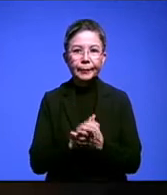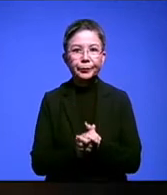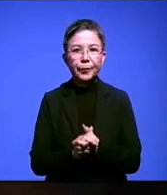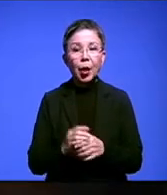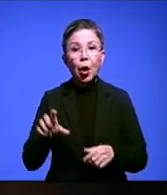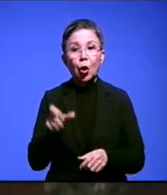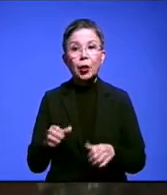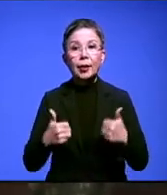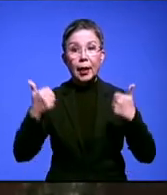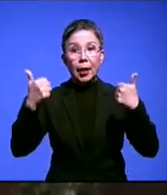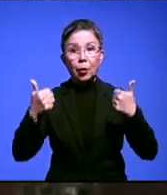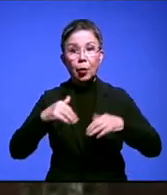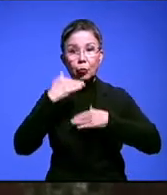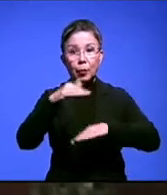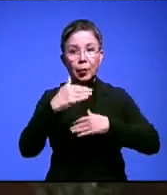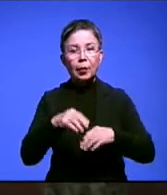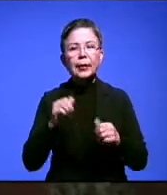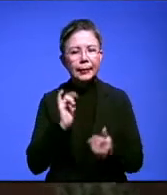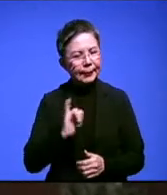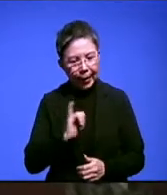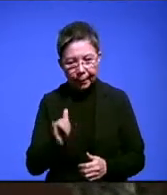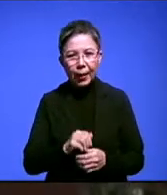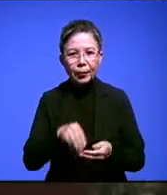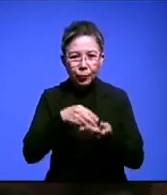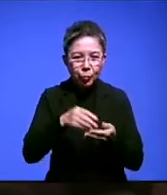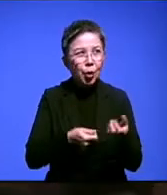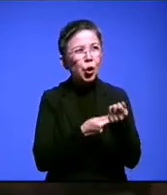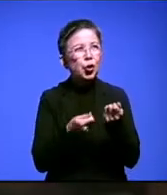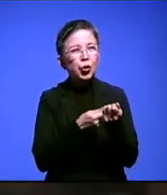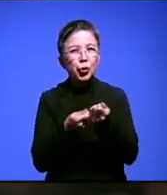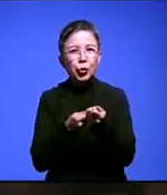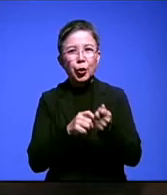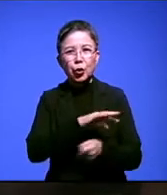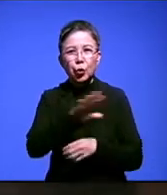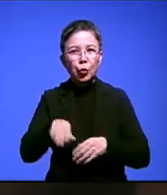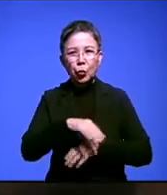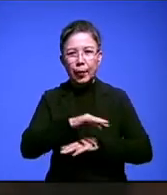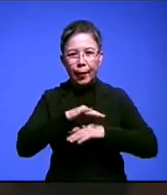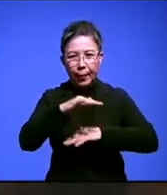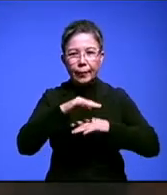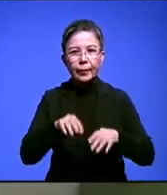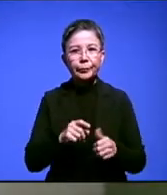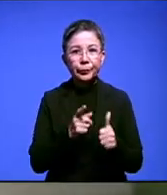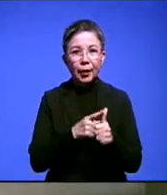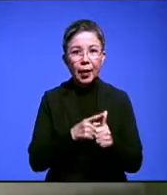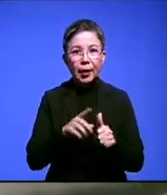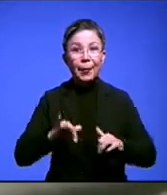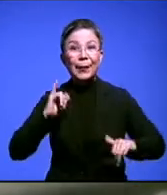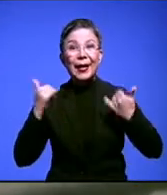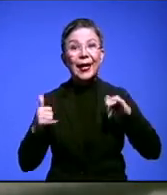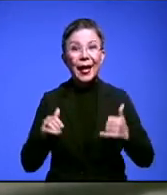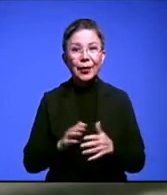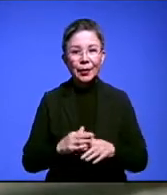Tangerang, Banten, pengelola pusat perbelanjaan juga melakukan sterilisasi dengan menyemprotkan disinfektan ke seluruh area. Di antaranya, tempat bermain